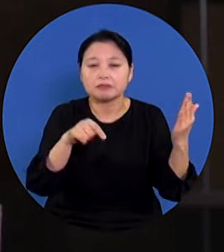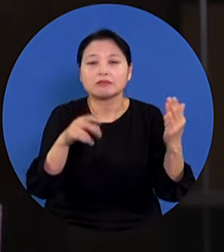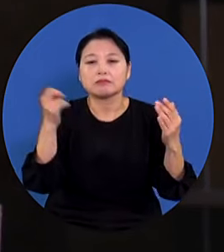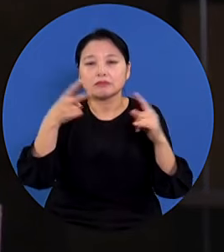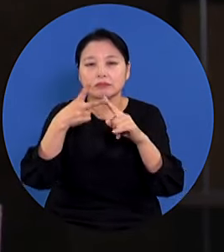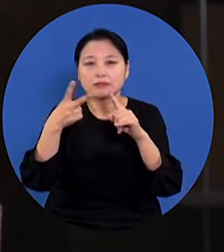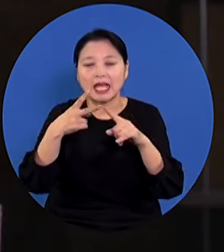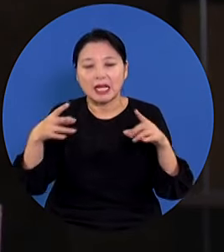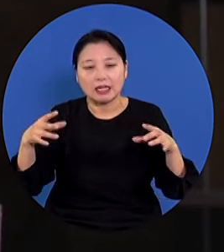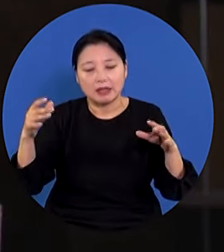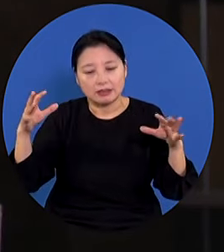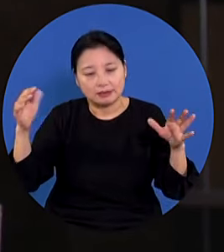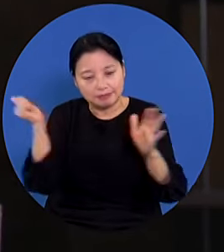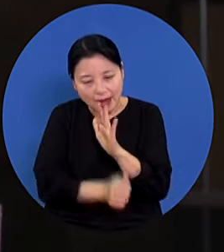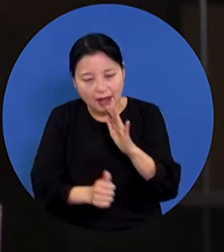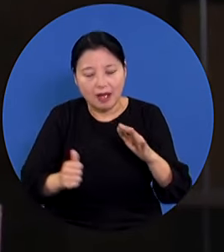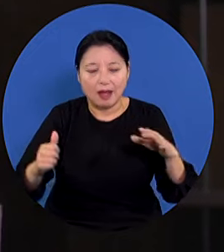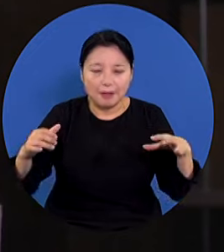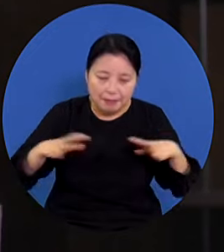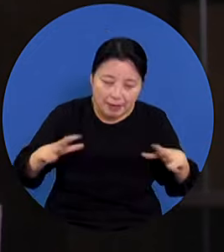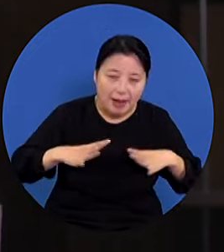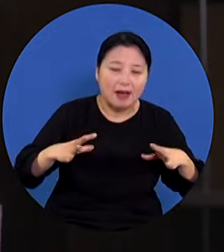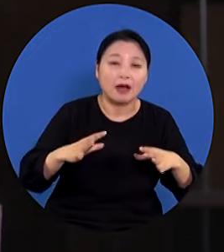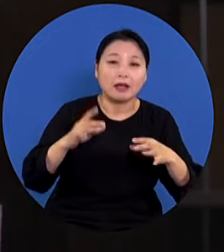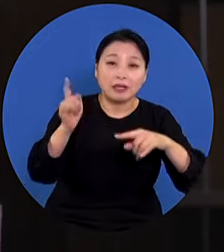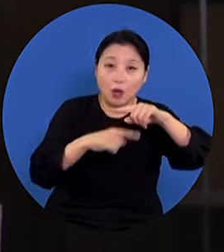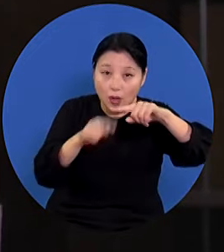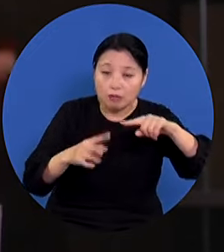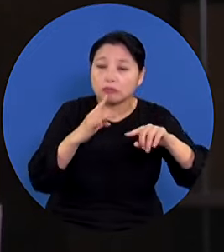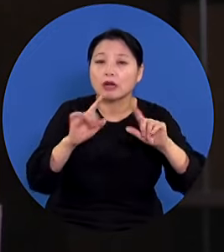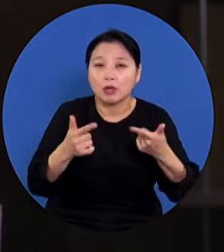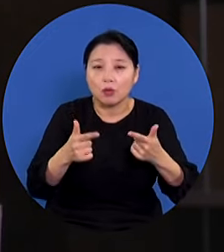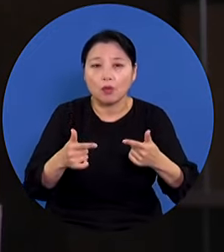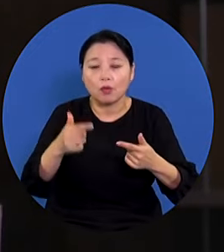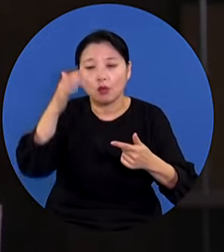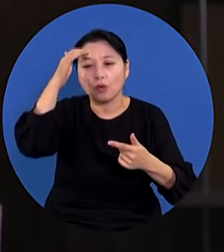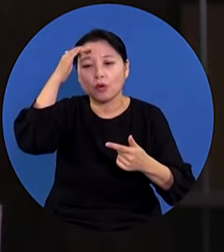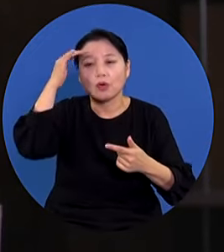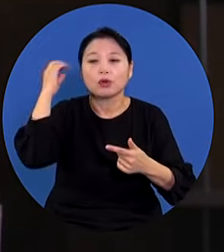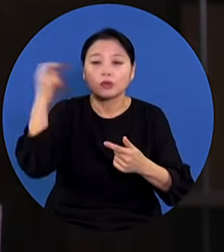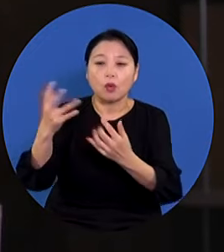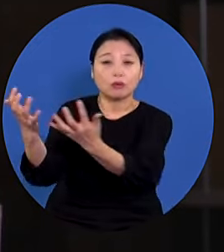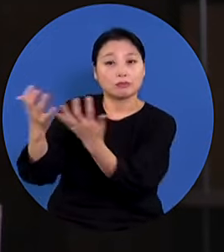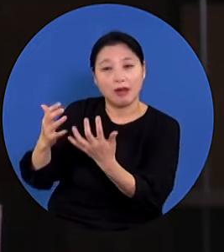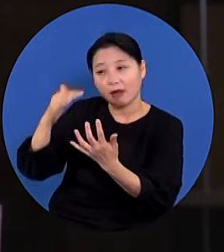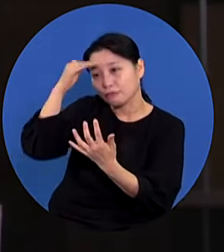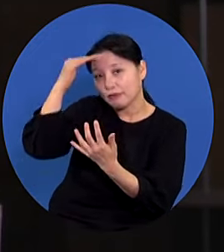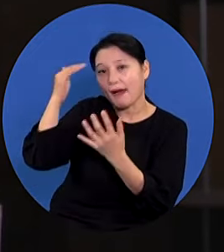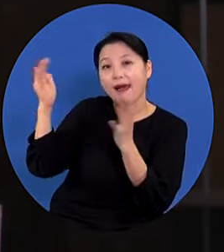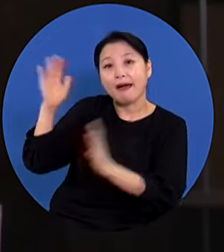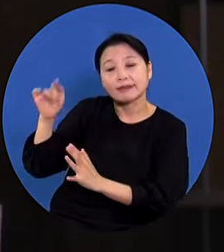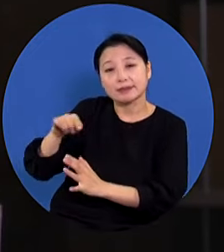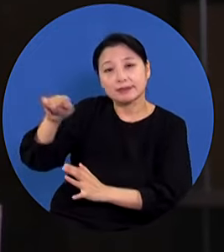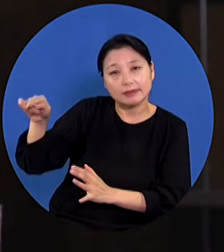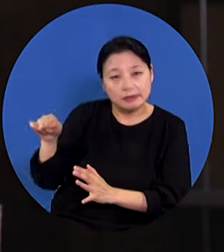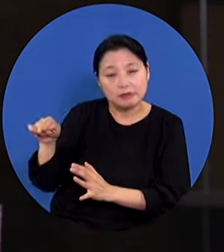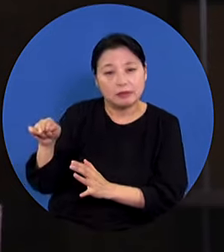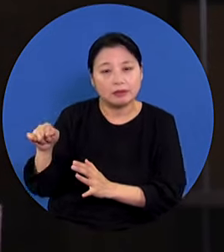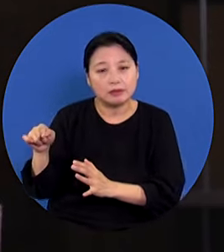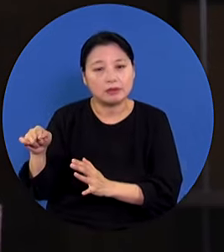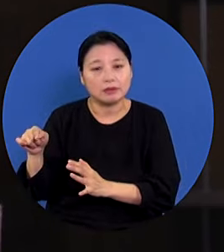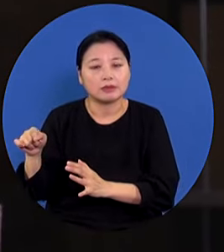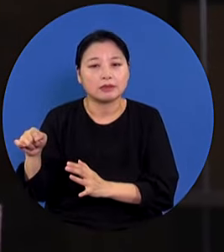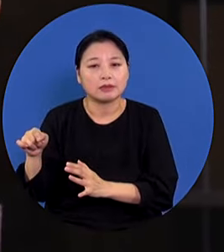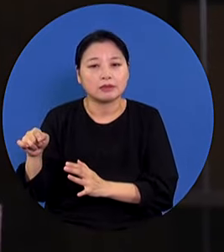자랑 대회나 이런 데 직접 참여한 학생 또 뿐 아니라 그런데 청중으로 이렇게 같이 한 학생 예, 예, 예. 이런 학생들한테도 이제